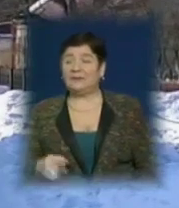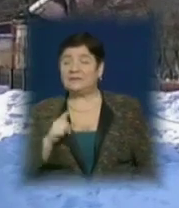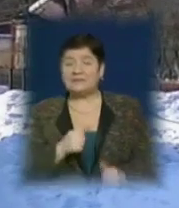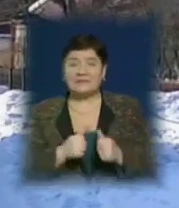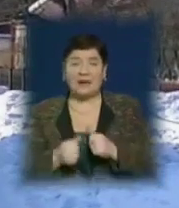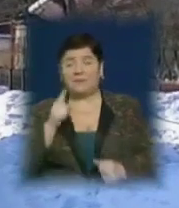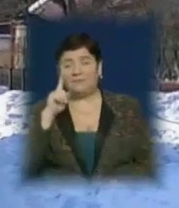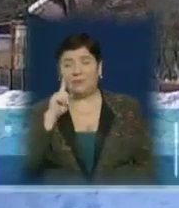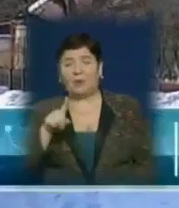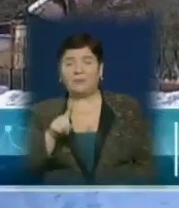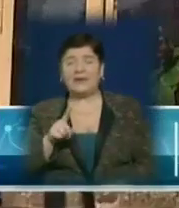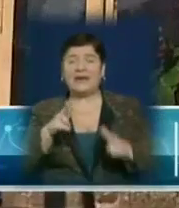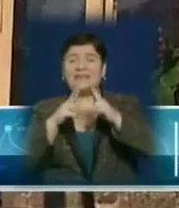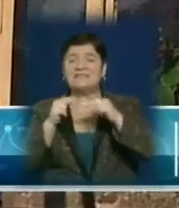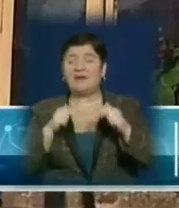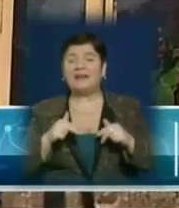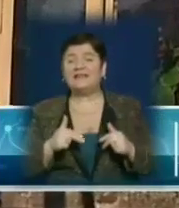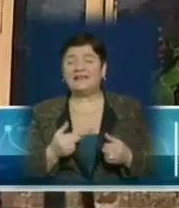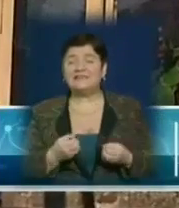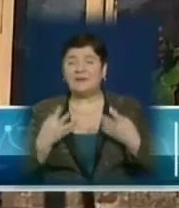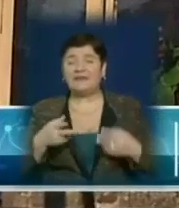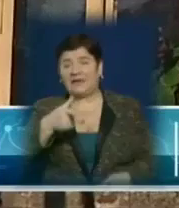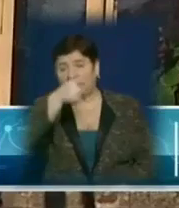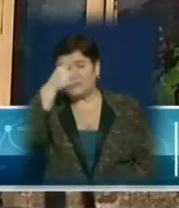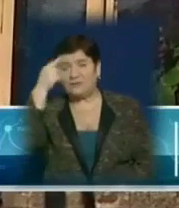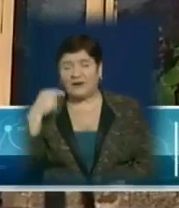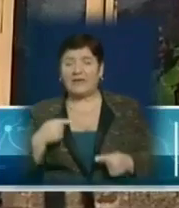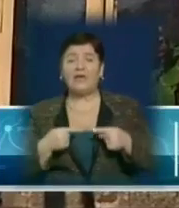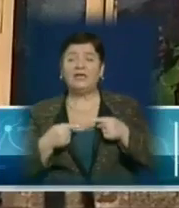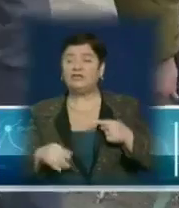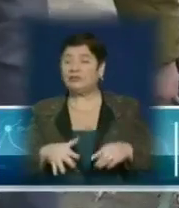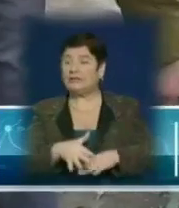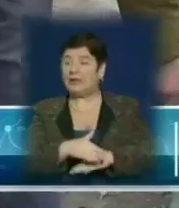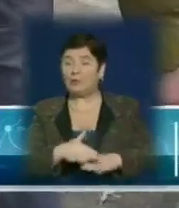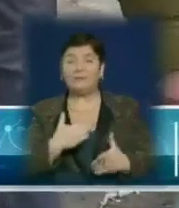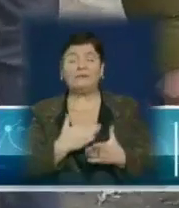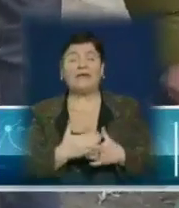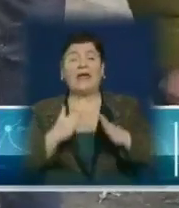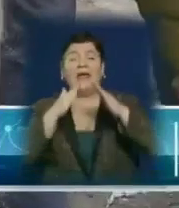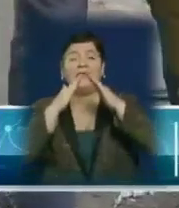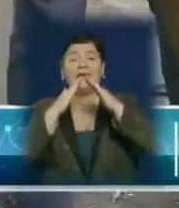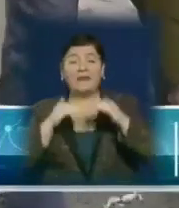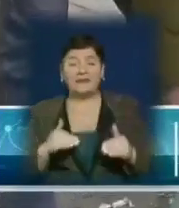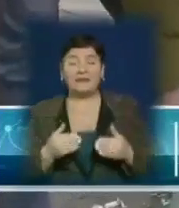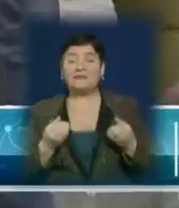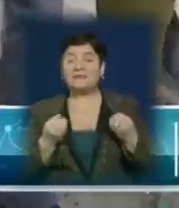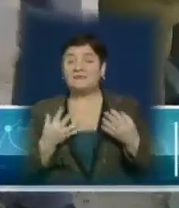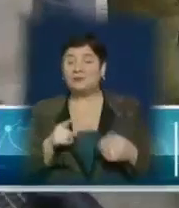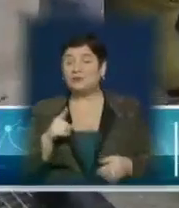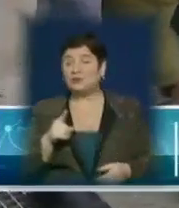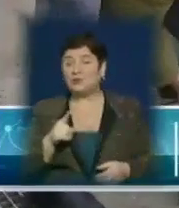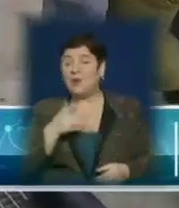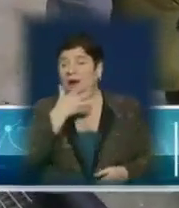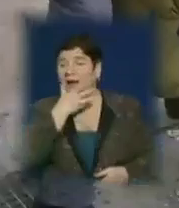Найвідомішим атрибутом різдвяних свят як для словаків, так і для інших народів є ялинка. Зазвичай цю лісову